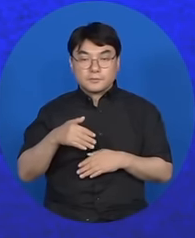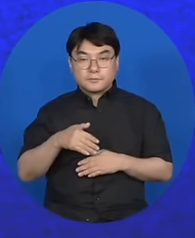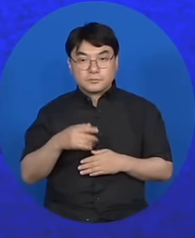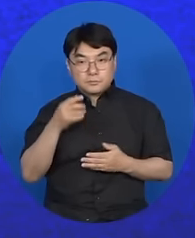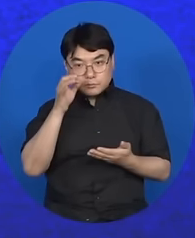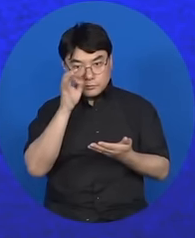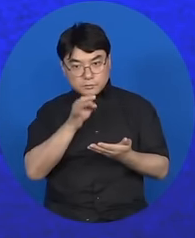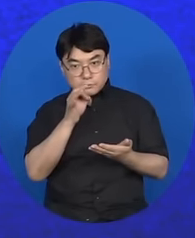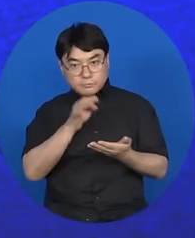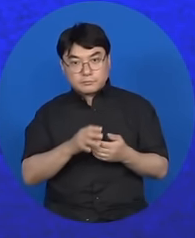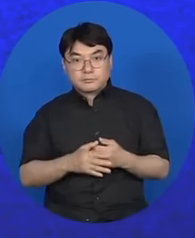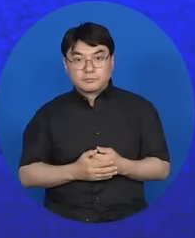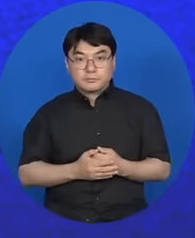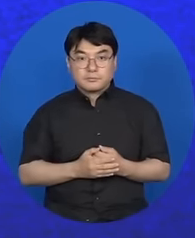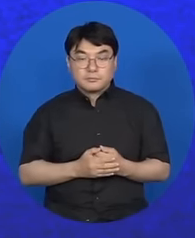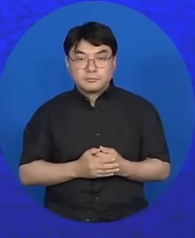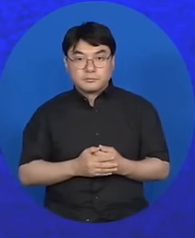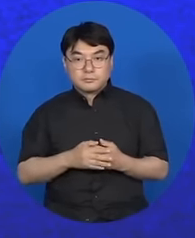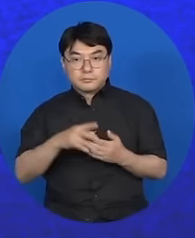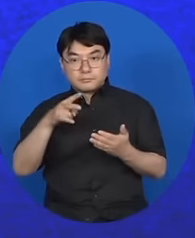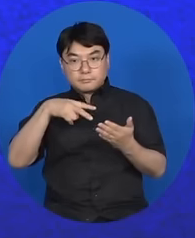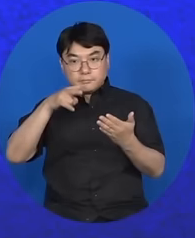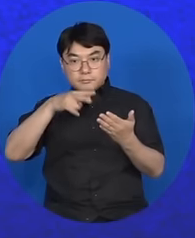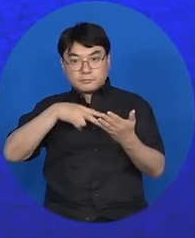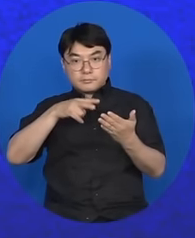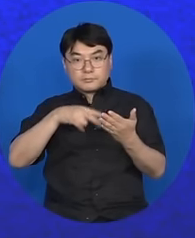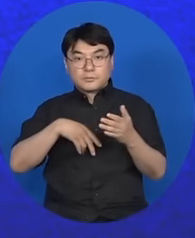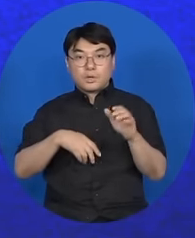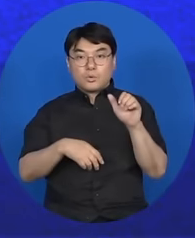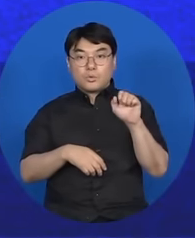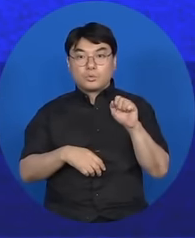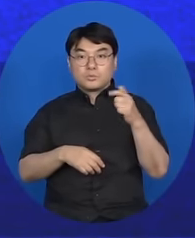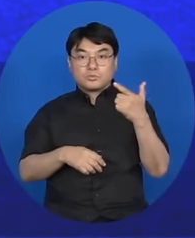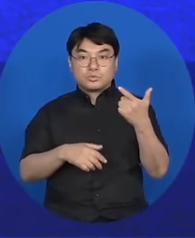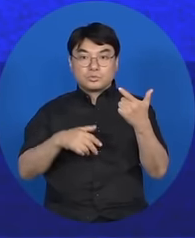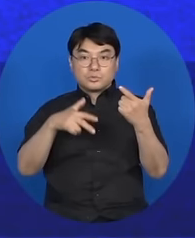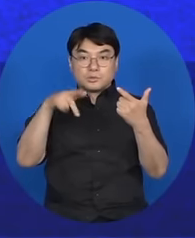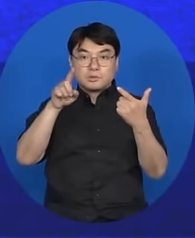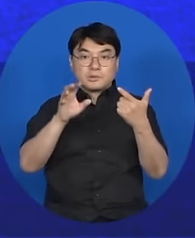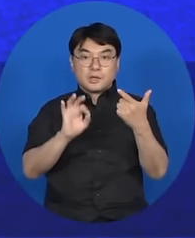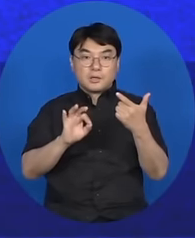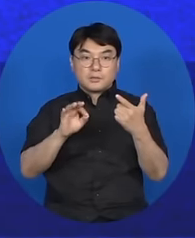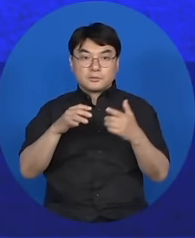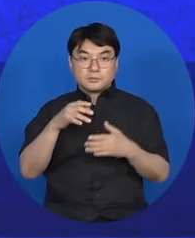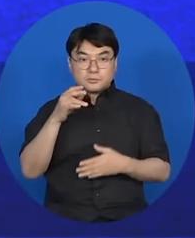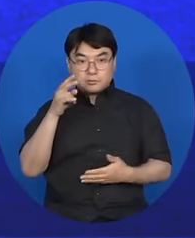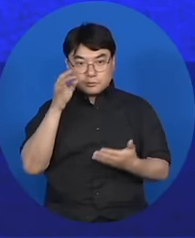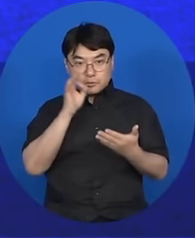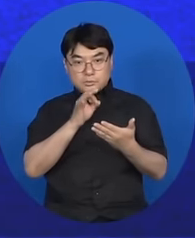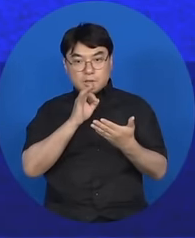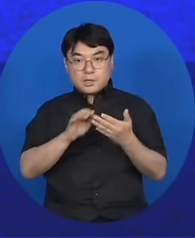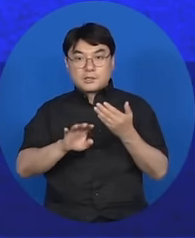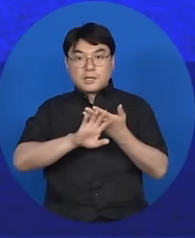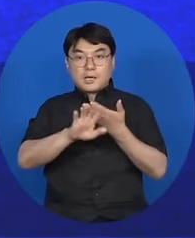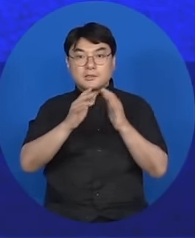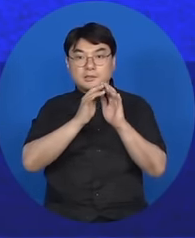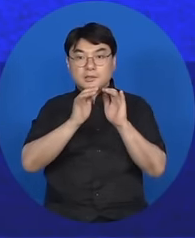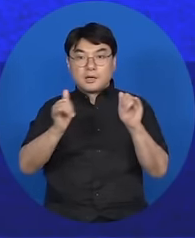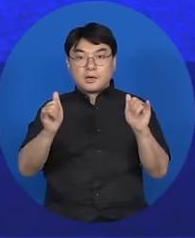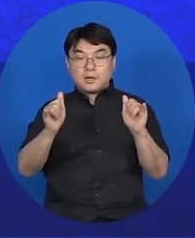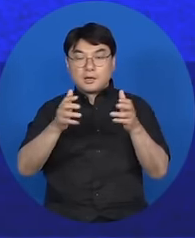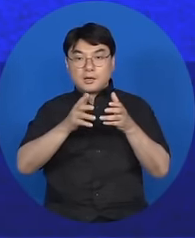내시가 이것을 읽었을 거예요. 어떤 말씀이 나오냐면 56장입니다. 이방 사람이라도, 지금 내시가